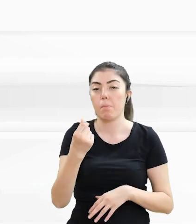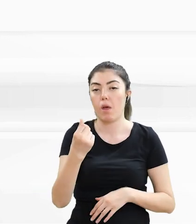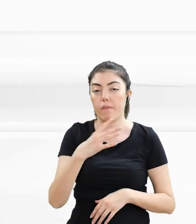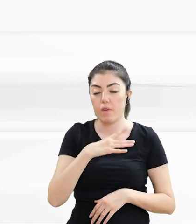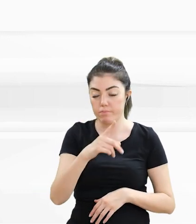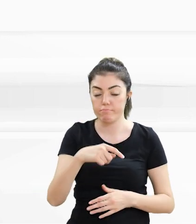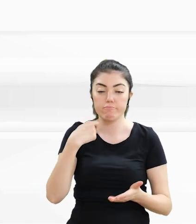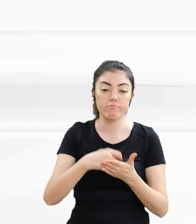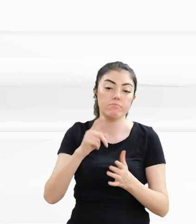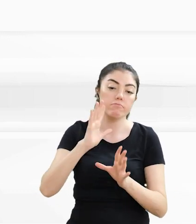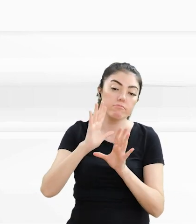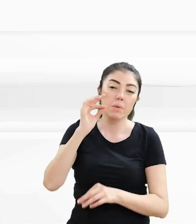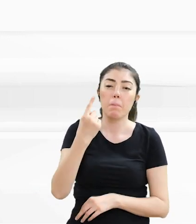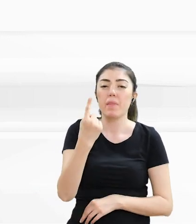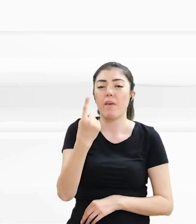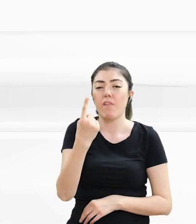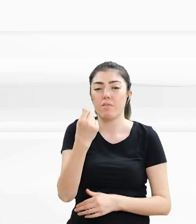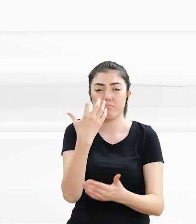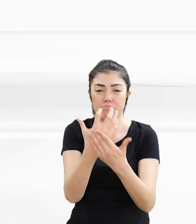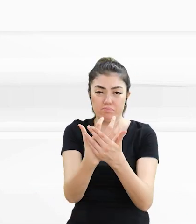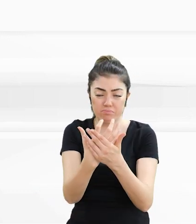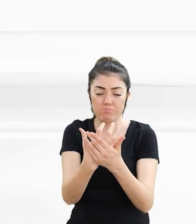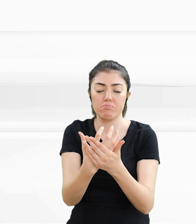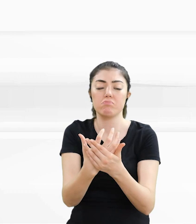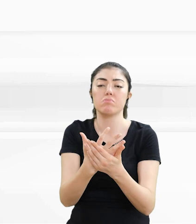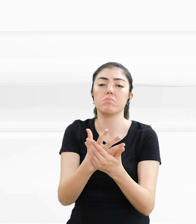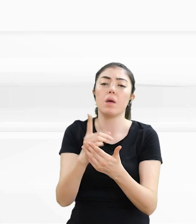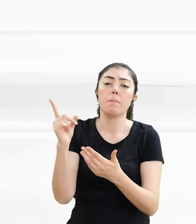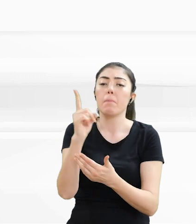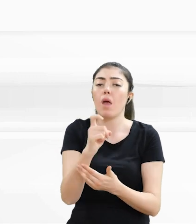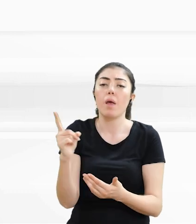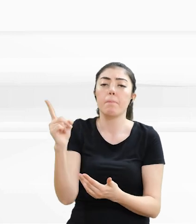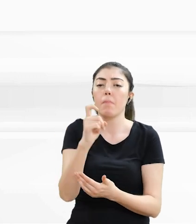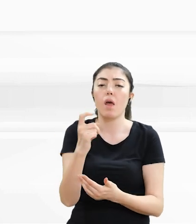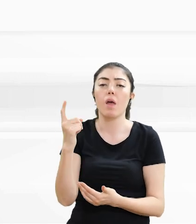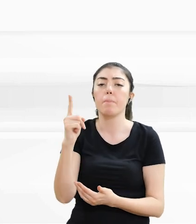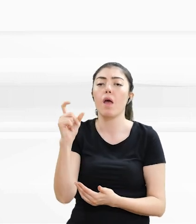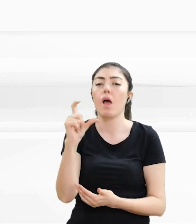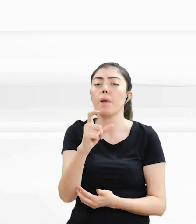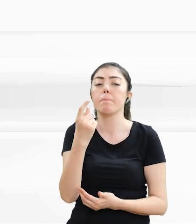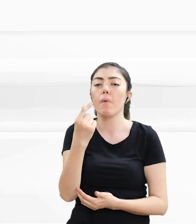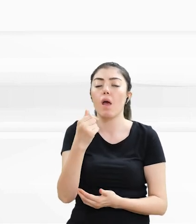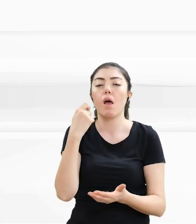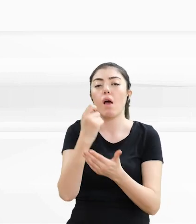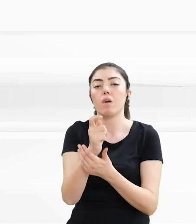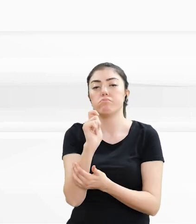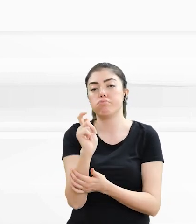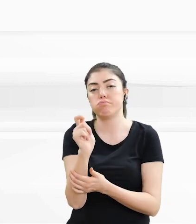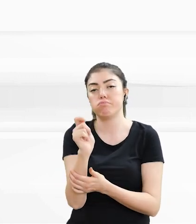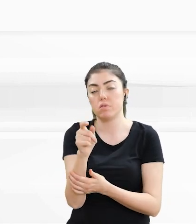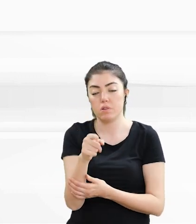yüzme kursuna katılan bir kişi Bir defalık kayıt ücreti ve devam ettiği her ay için aylık ücret ödemektedir